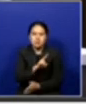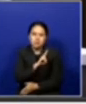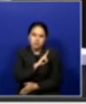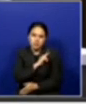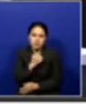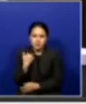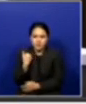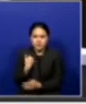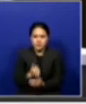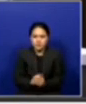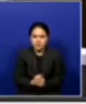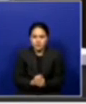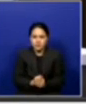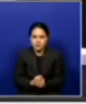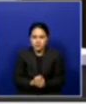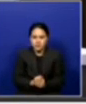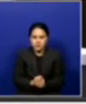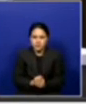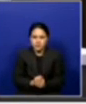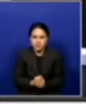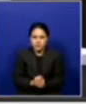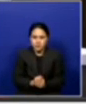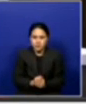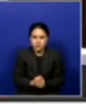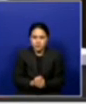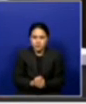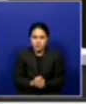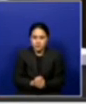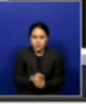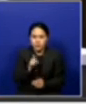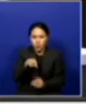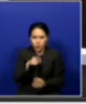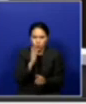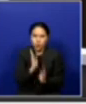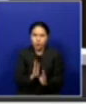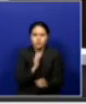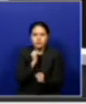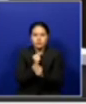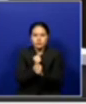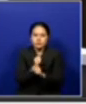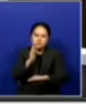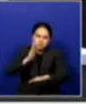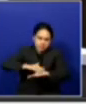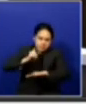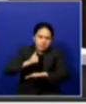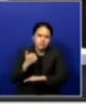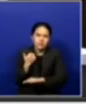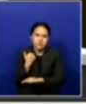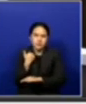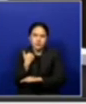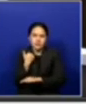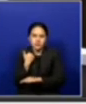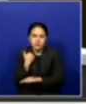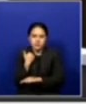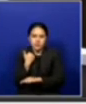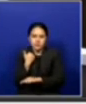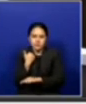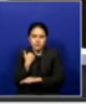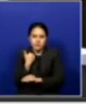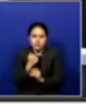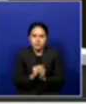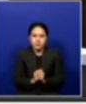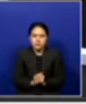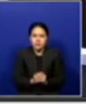ชงเองกินเองน้อยนะครับต้องคนที่มีความสามารถมีคนเก่งนั่นนะที่ทำได้ท่านประธานที่เคารพผมไปเรื่อง